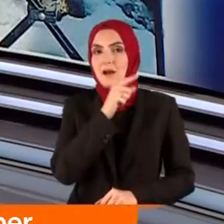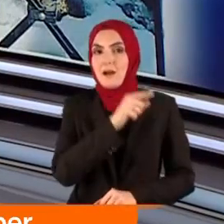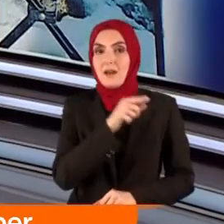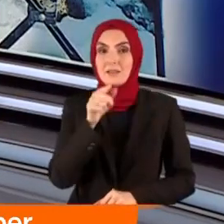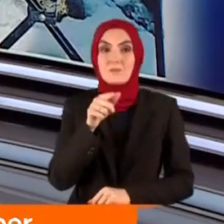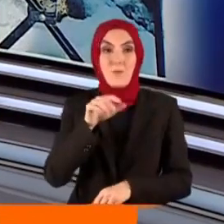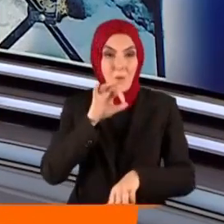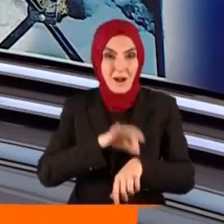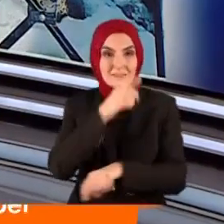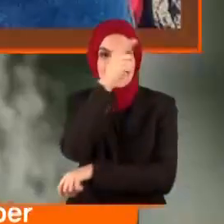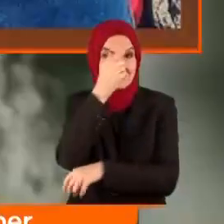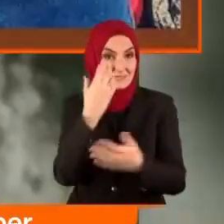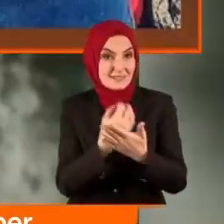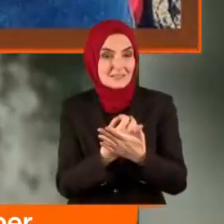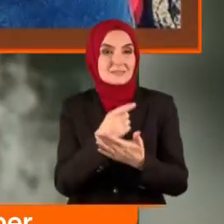ulaştı.